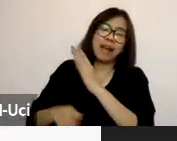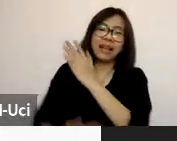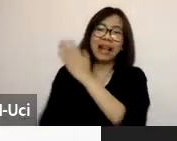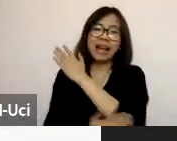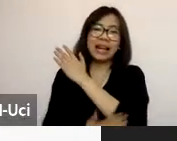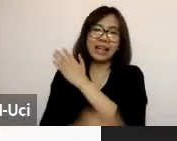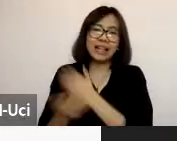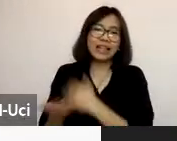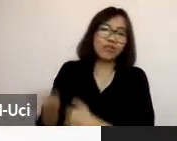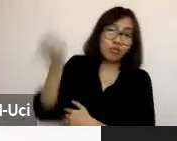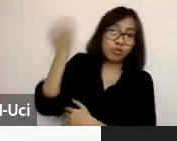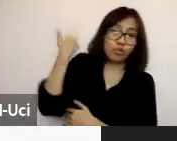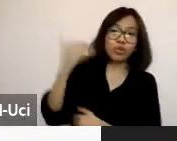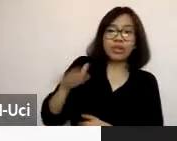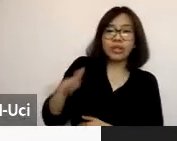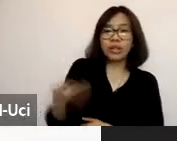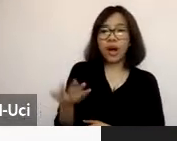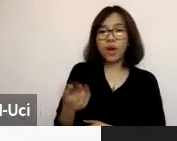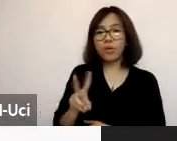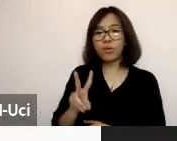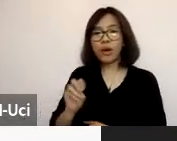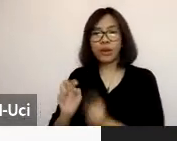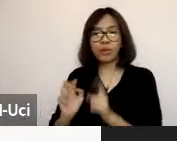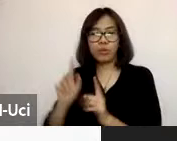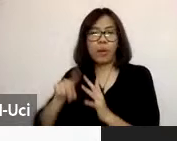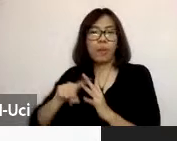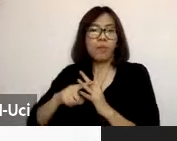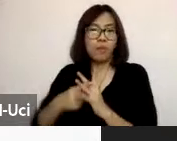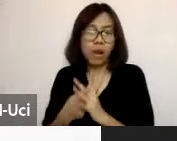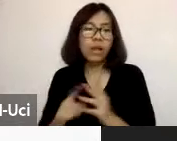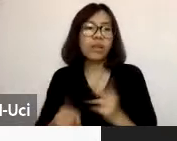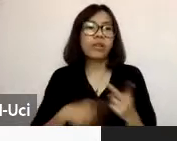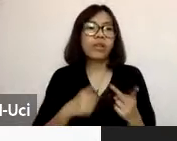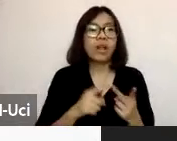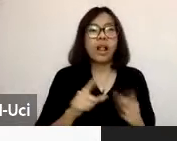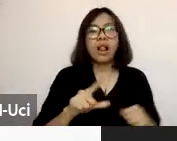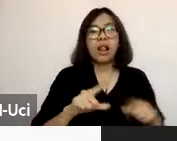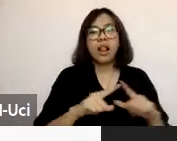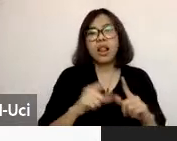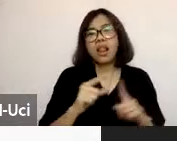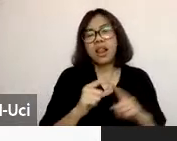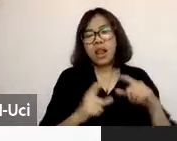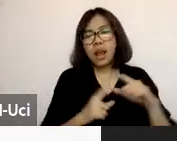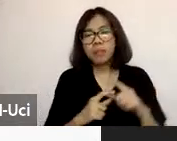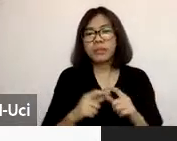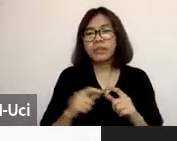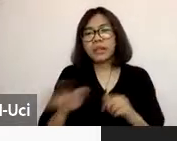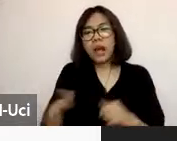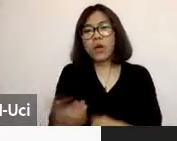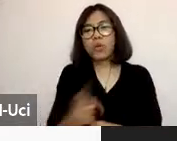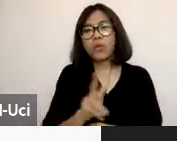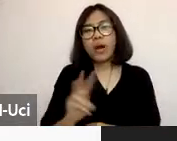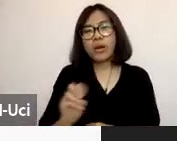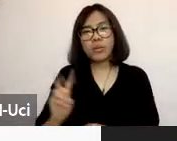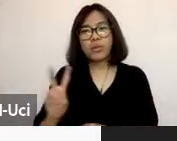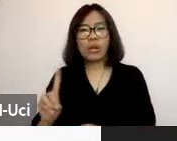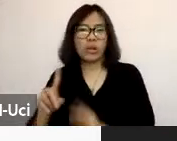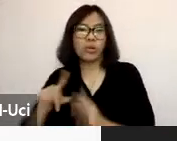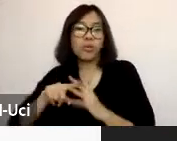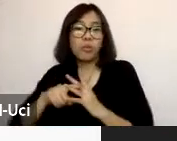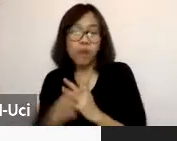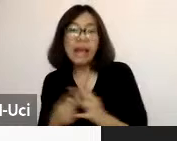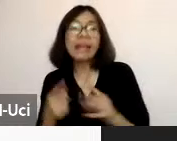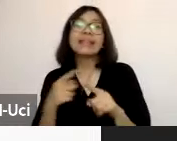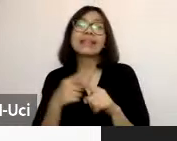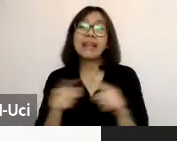2019 oleh lab sejak Januari 21 namun nampaknya masyarakat Indonesia